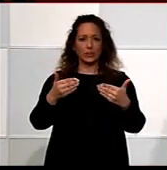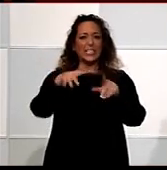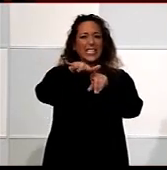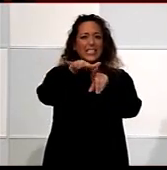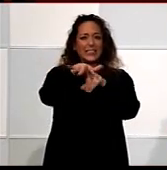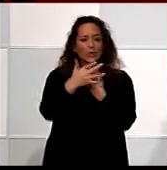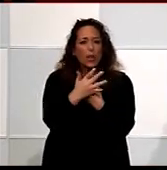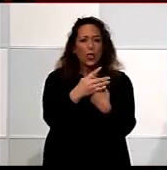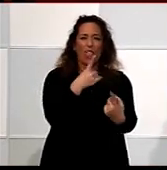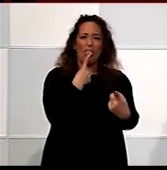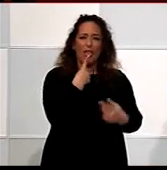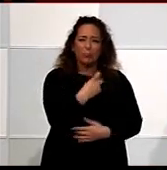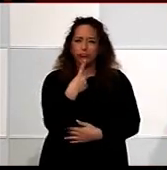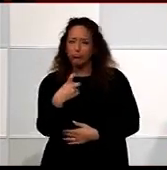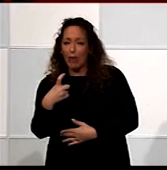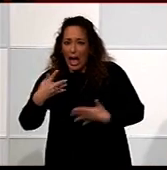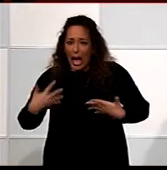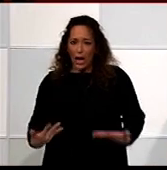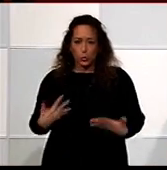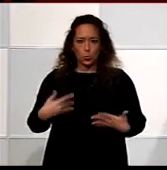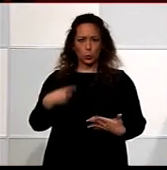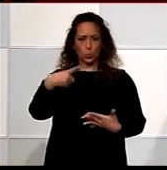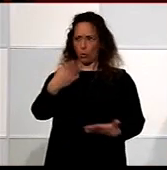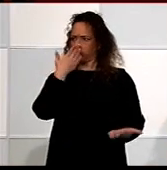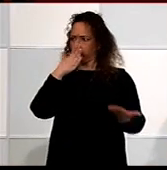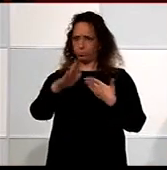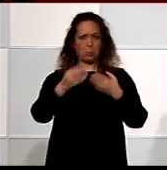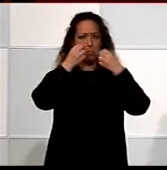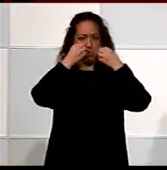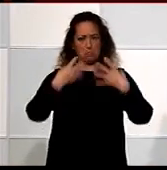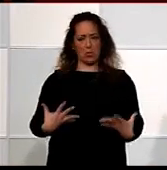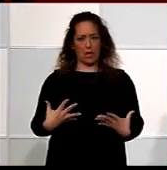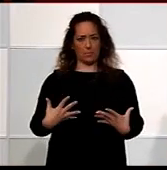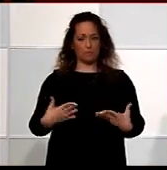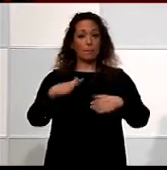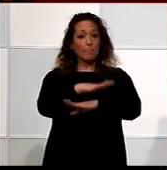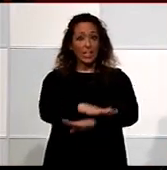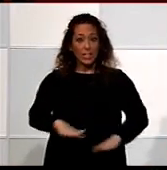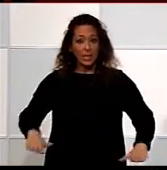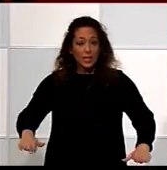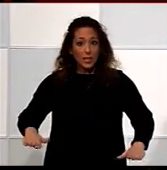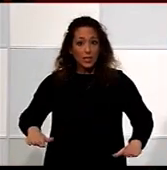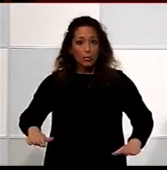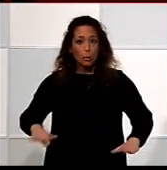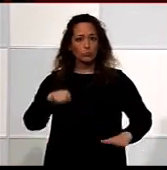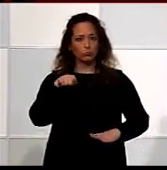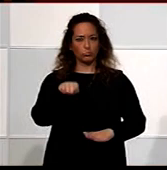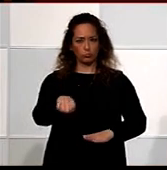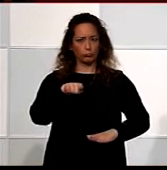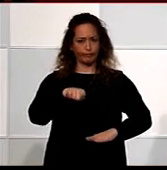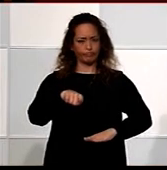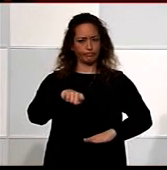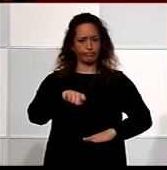ens ha tocat viure amb valentia i amb optimisme. La mainada heu estat els veritables herois